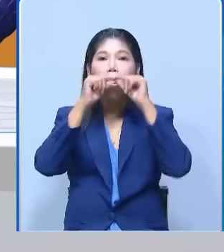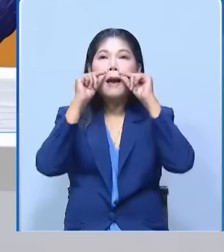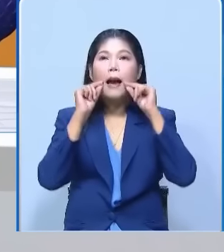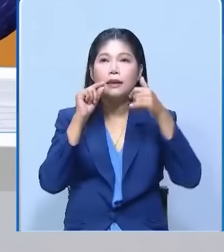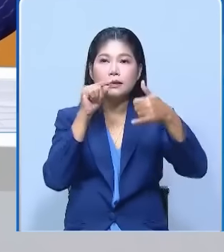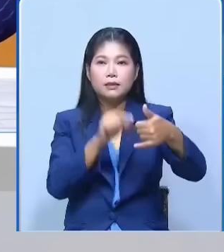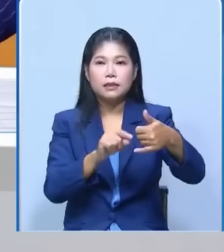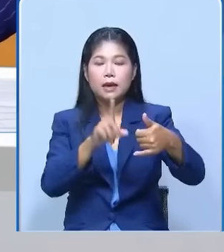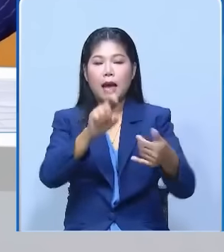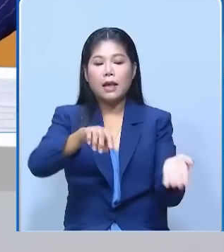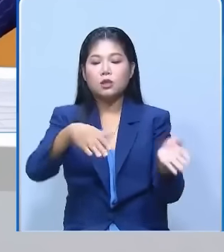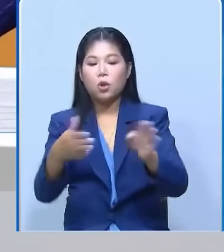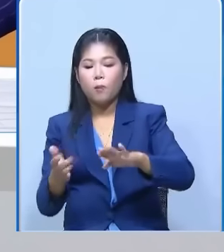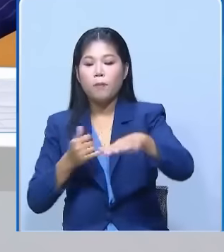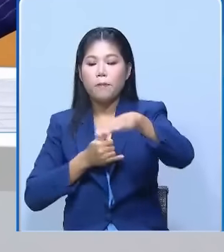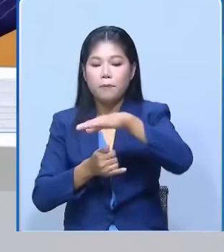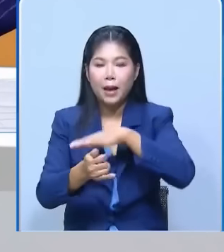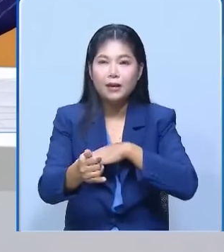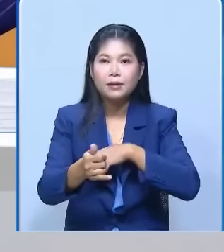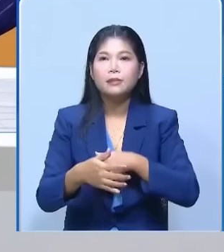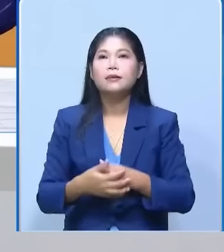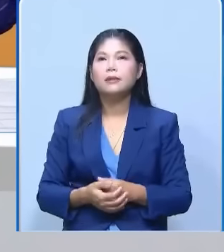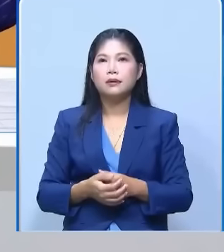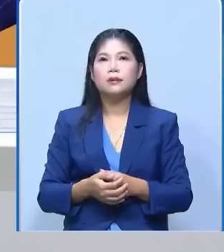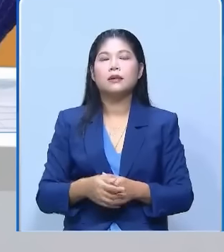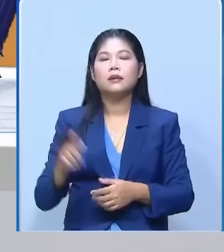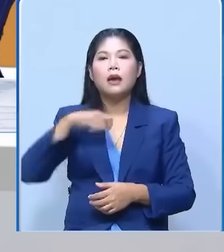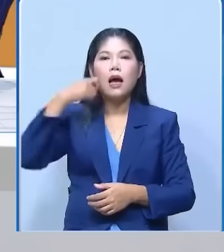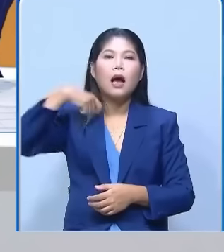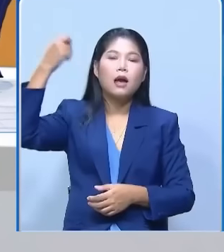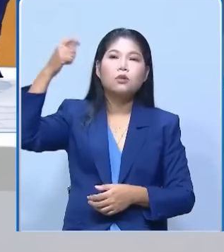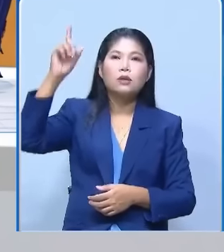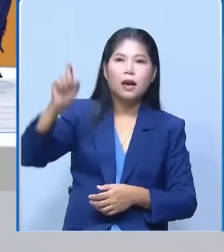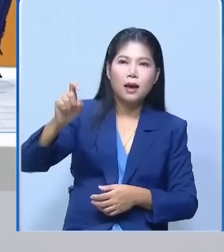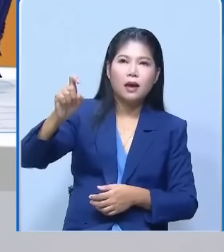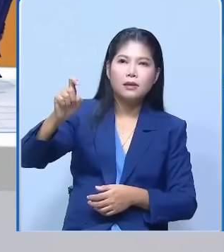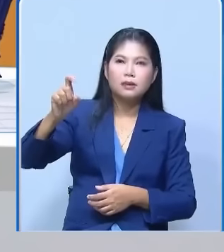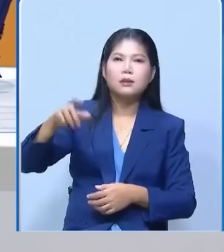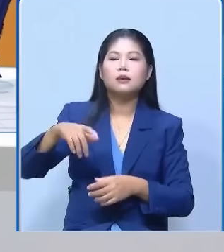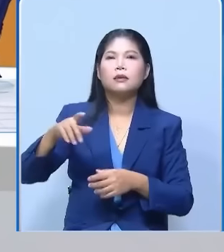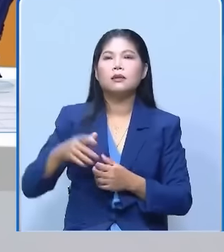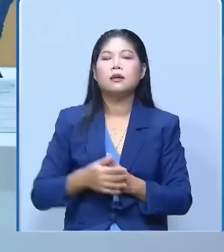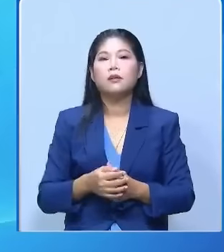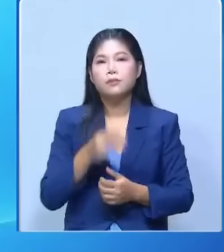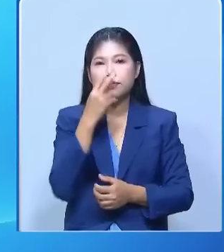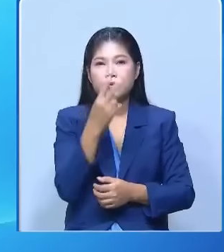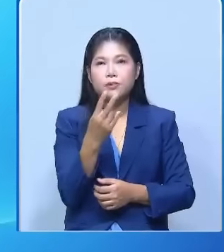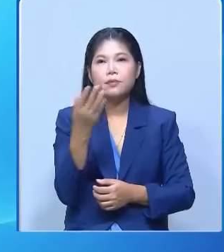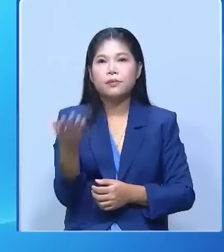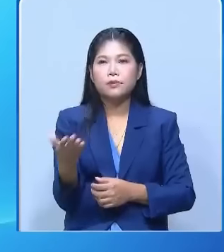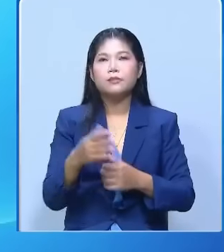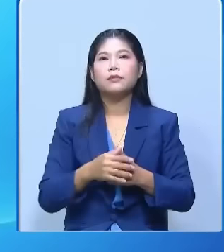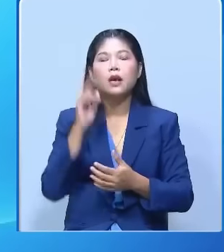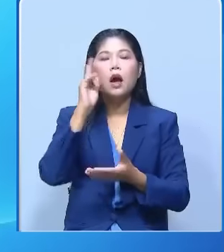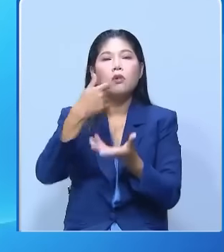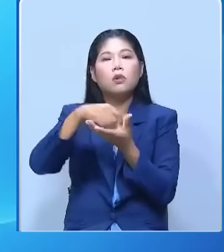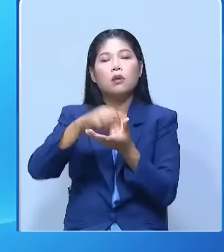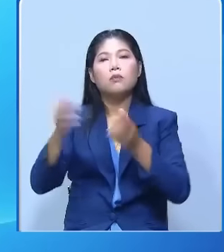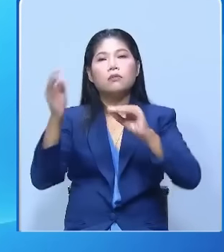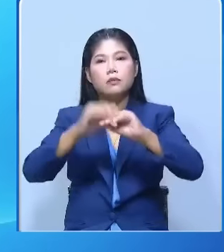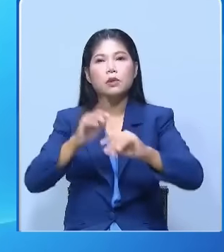งานศพหนุ่มคนนี้ครับที่เขาบอกว่าเนี่ยไปฆ่าตัวตายใช่ไหมผูกคอกับราวสะพานคุณผู้ชมไปดูกันนะครับเป็นความคืบหน้าครับหลังจาก